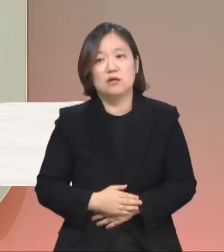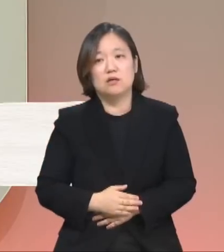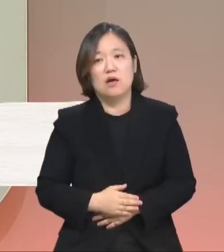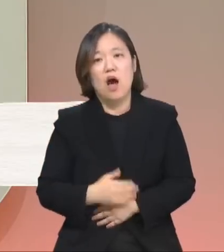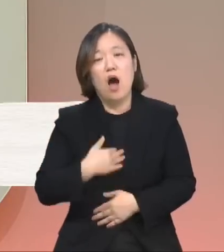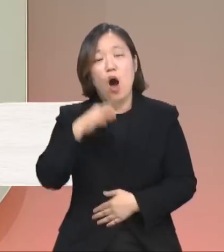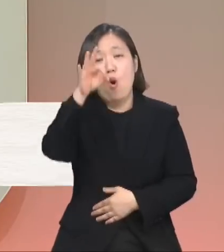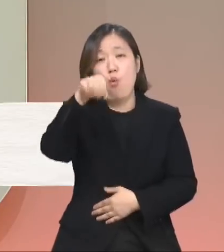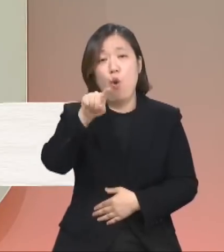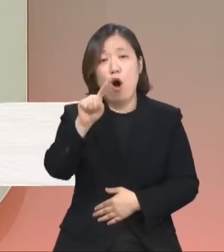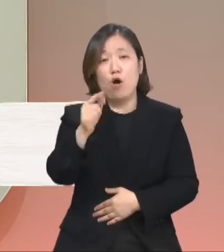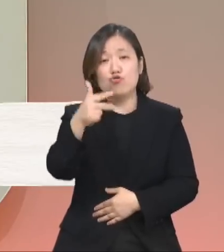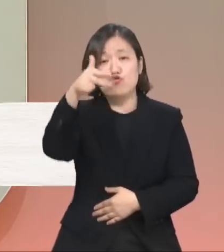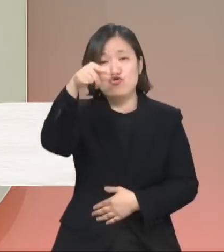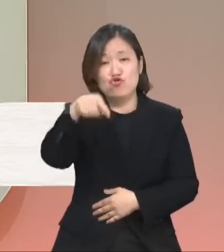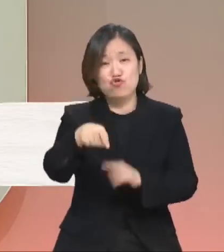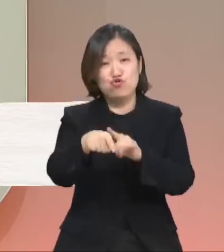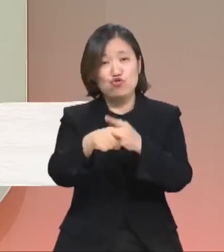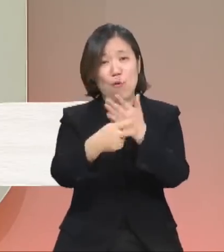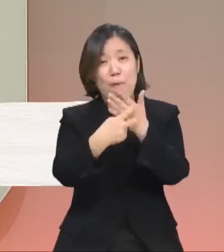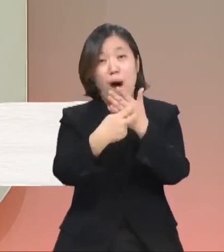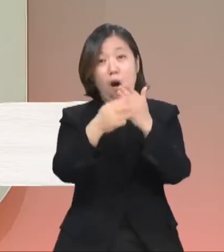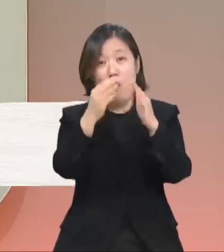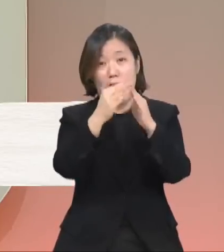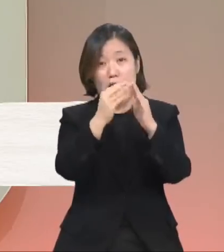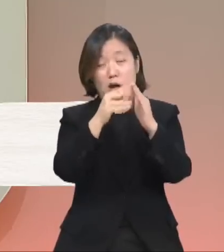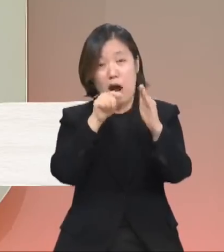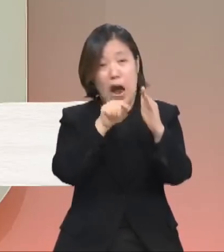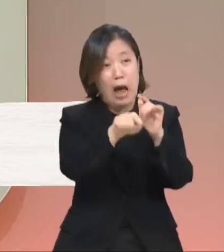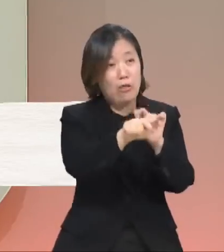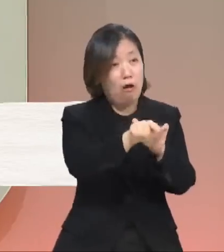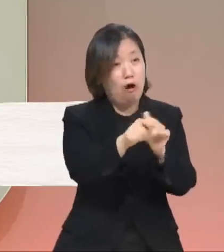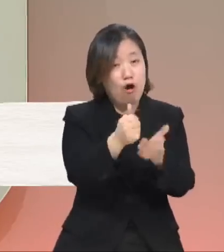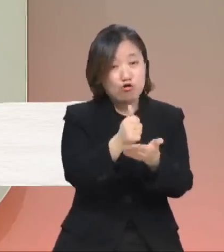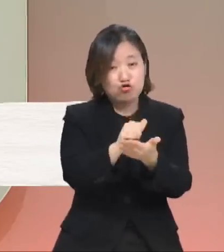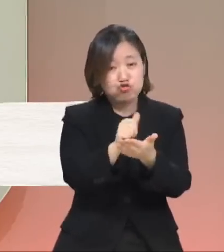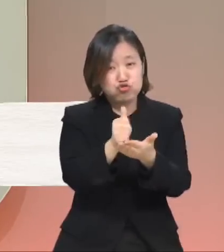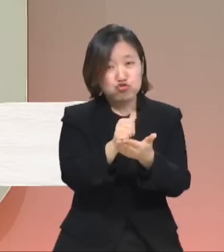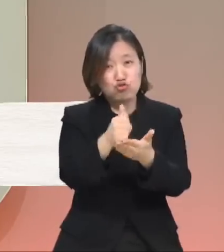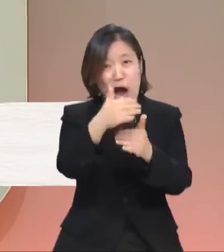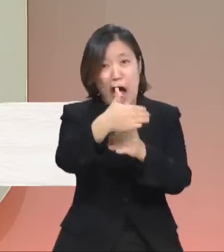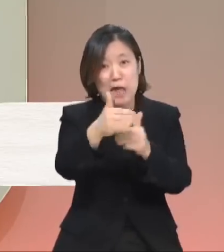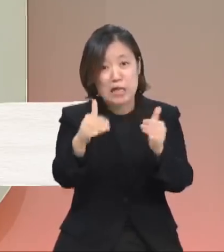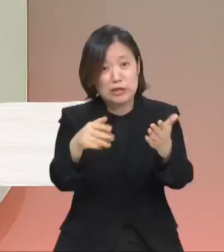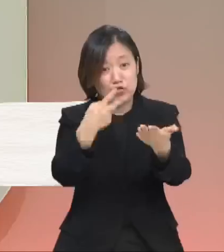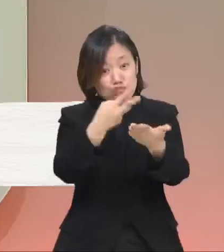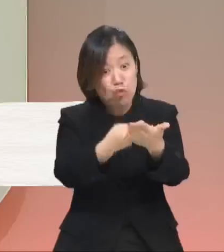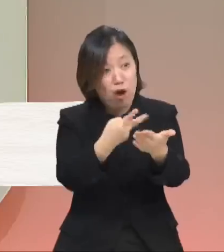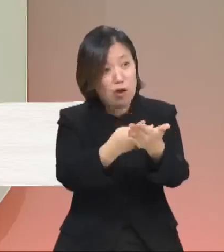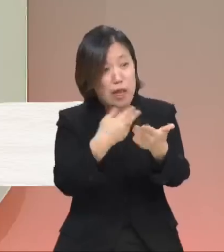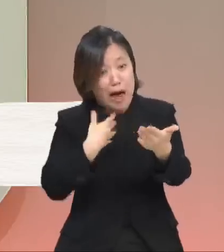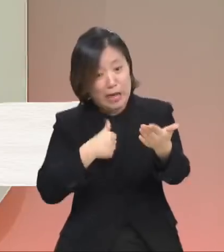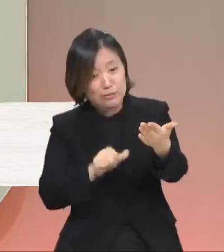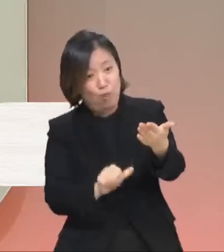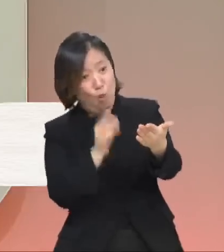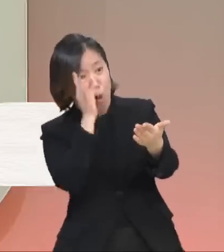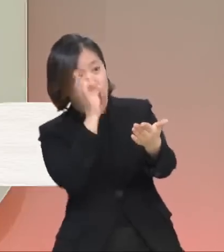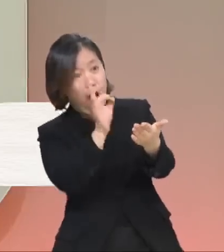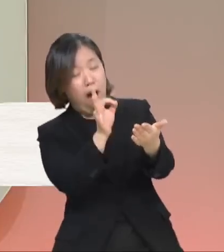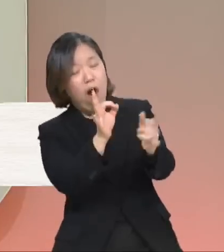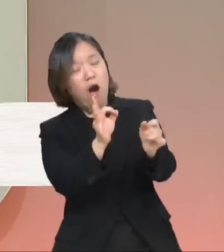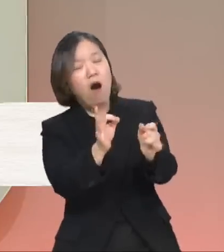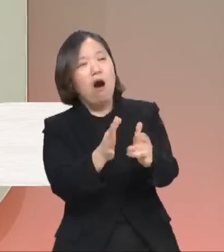원조 세브란스병원에 도착하여 중환자실에 누워 있는 아들을 보는 순간